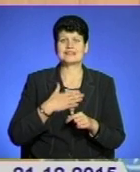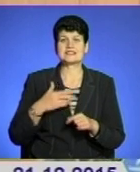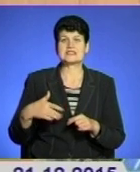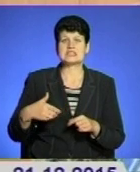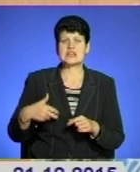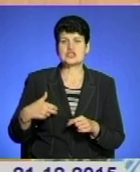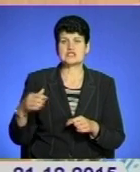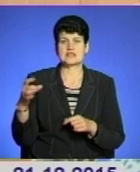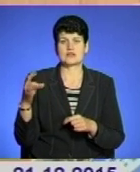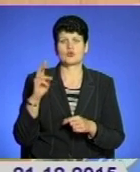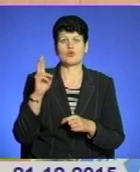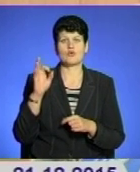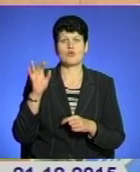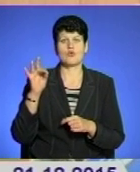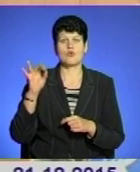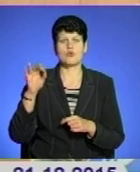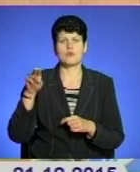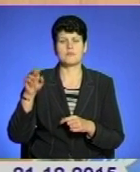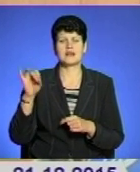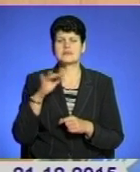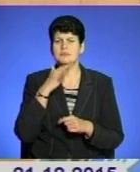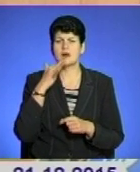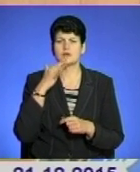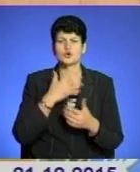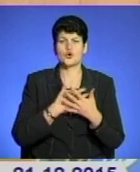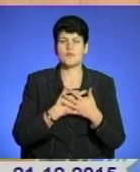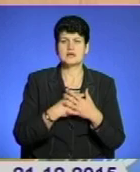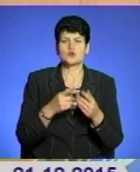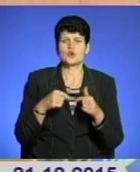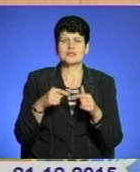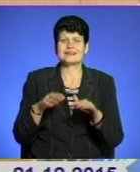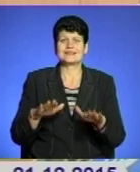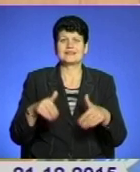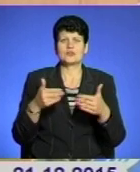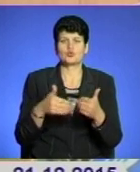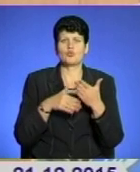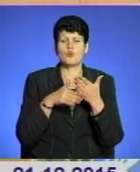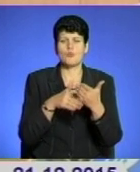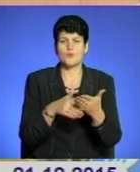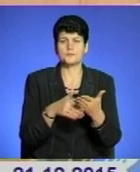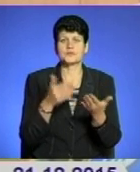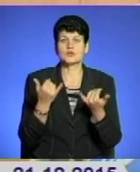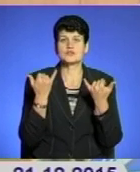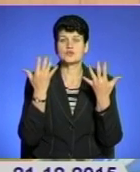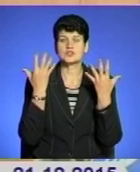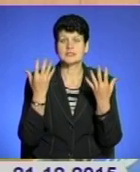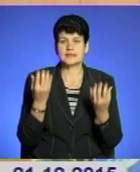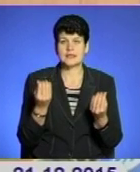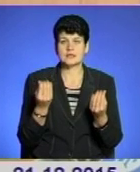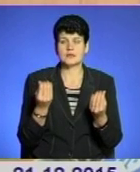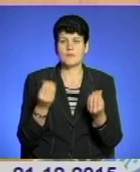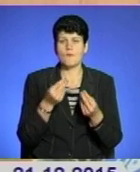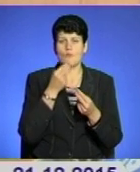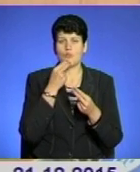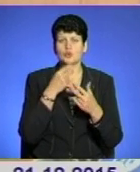район, Коропець, ну і багато громадських організацій, ну, надають допомогу, якщо на сьогоднішній день вже продукти